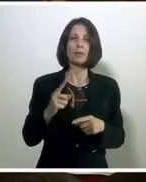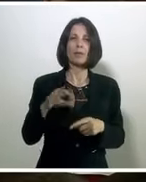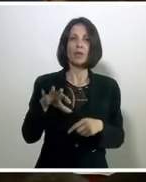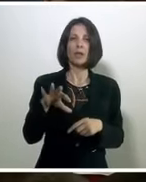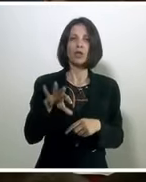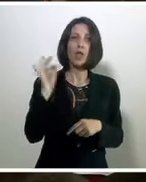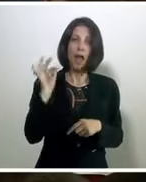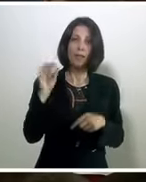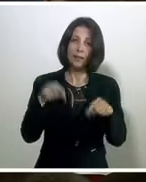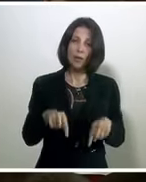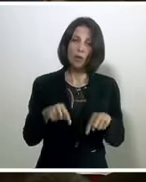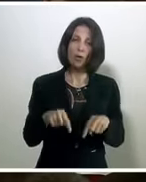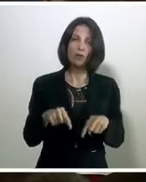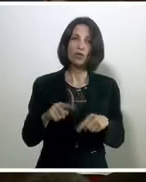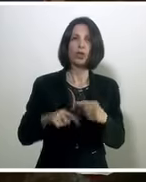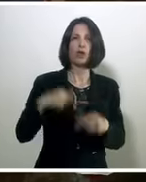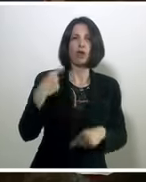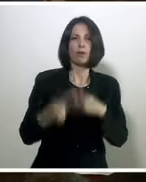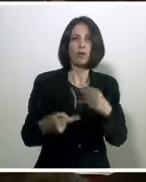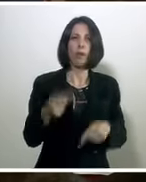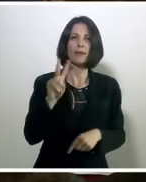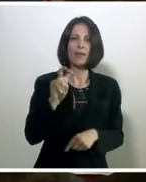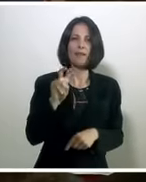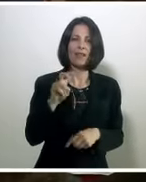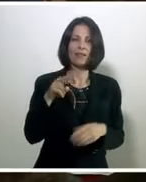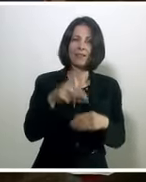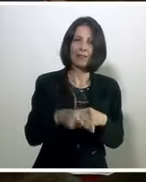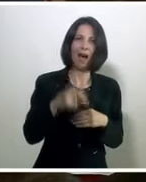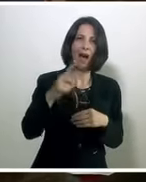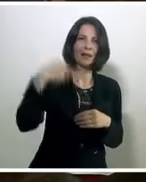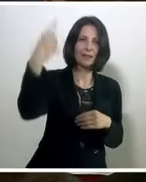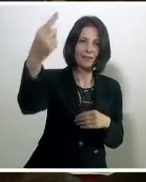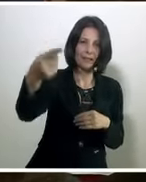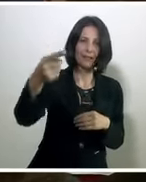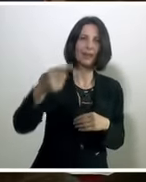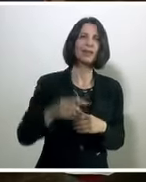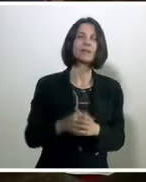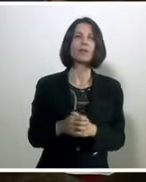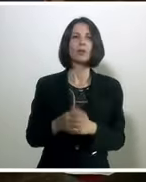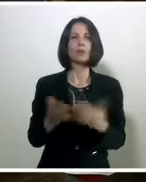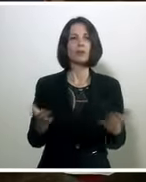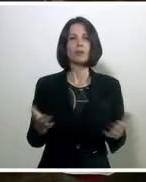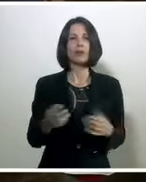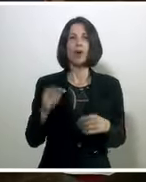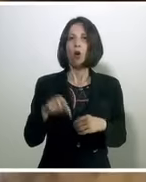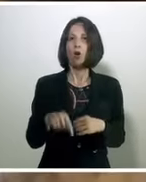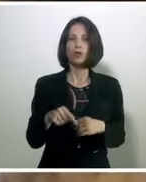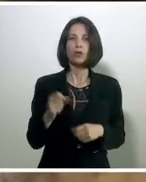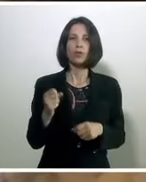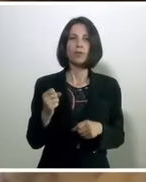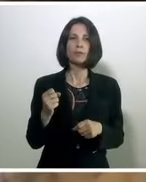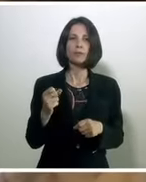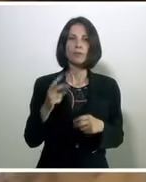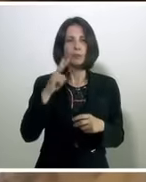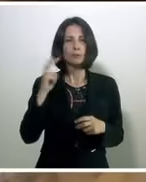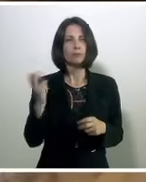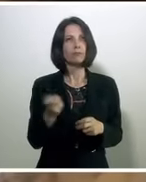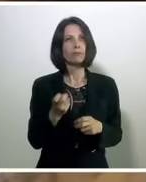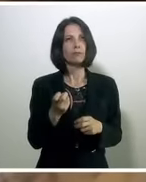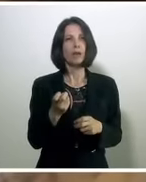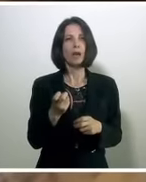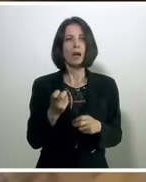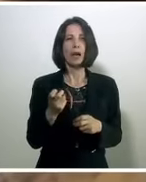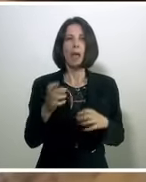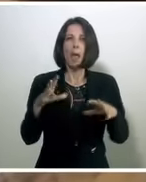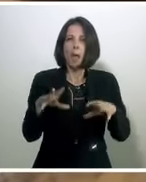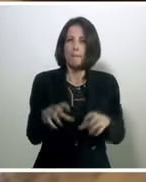saranno in grado di disegnare un'Italia diversa da quella attuale e questo è quello che stiamo cercando di fare oggi gli impegni che abbiamo preso con il